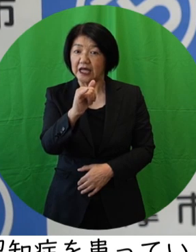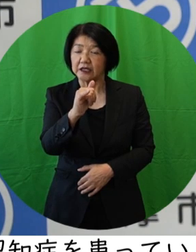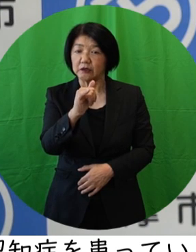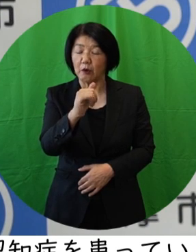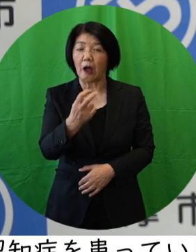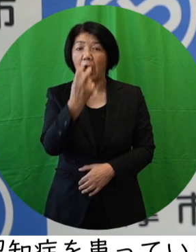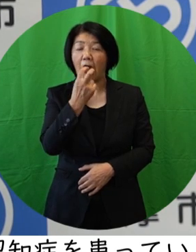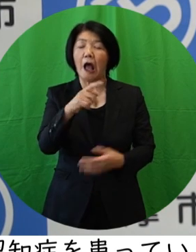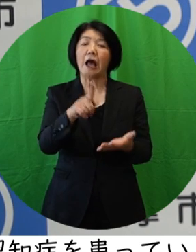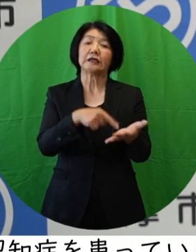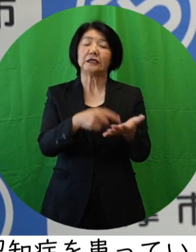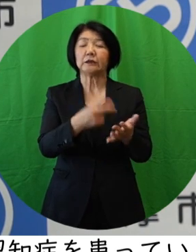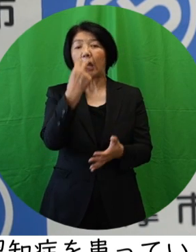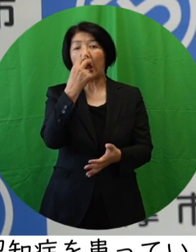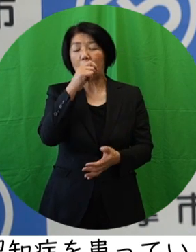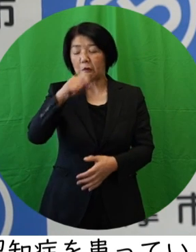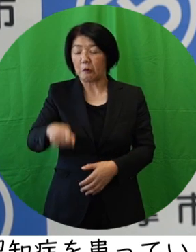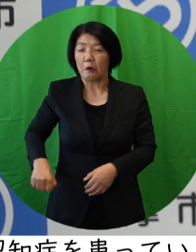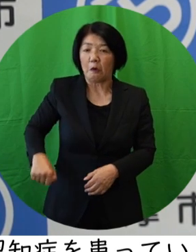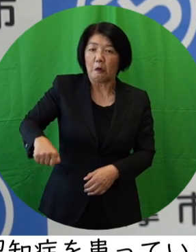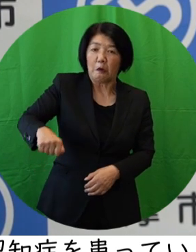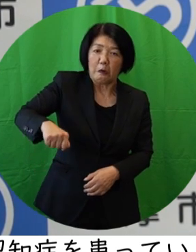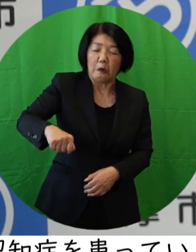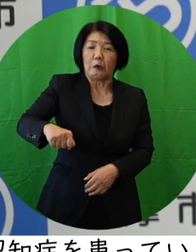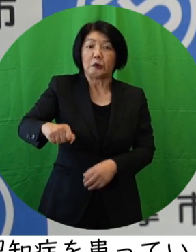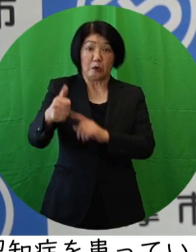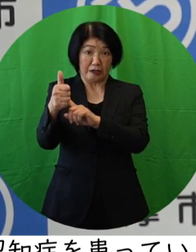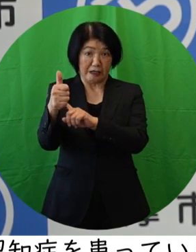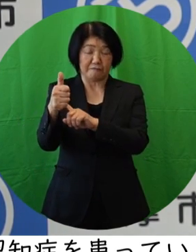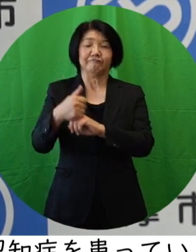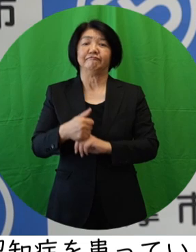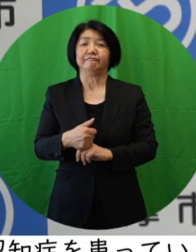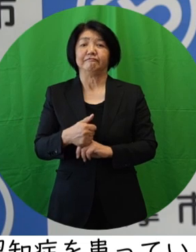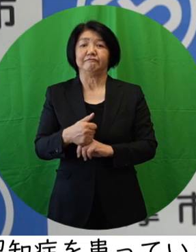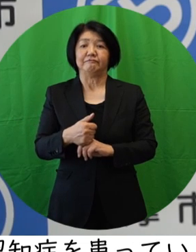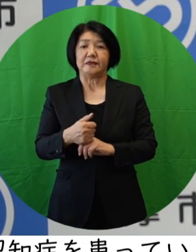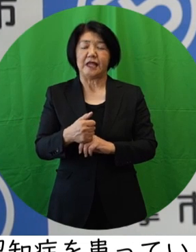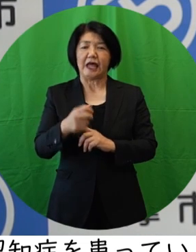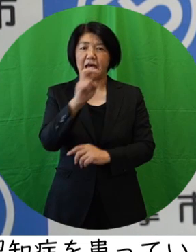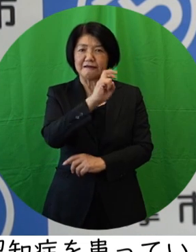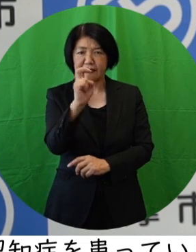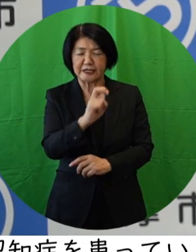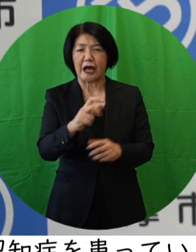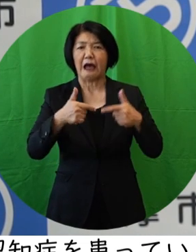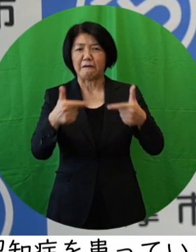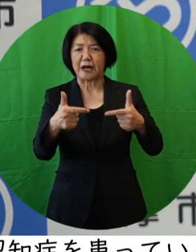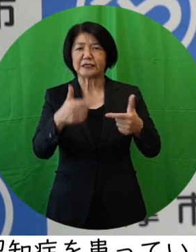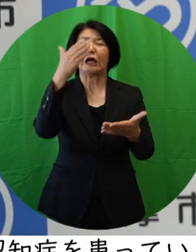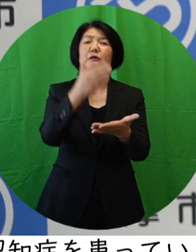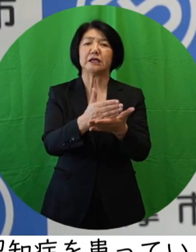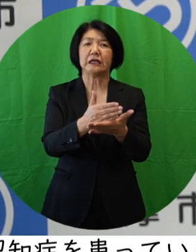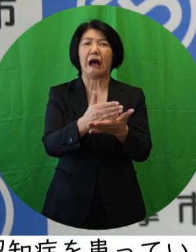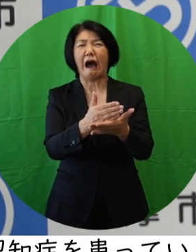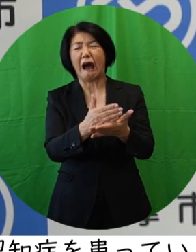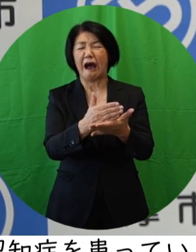用酸素ボベを手放せない被災者鉄道やバスが動かず自宅に